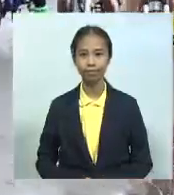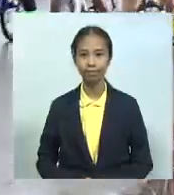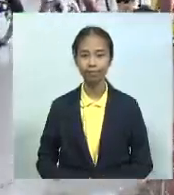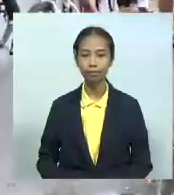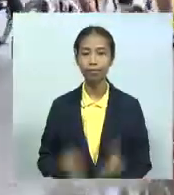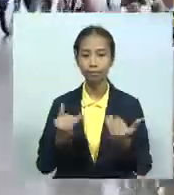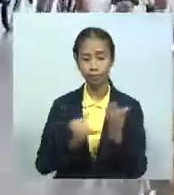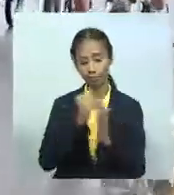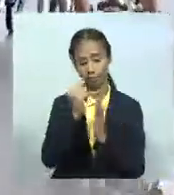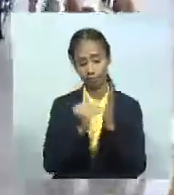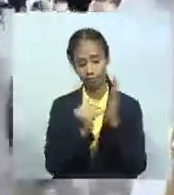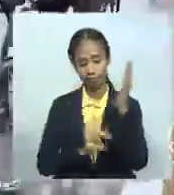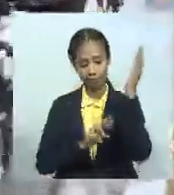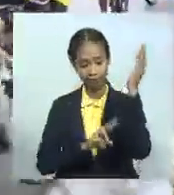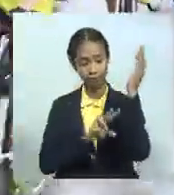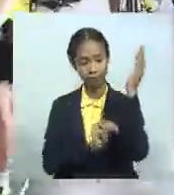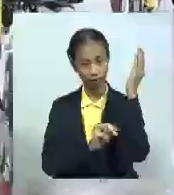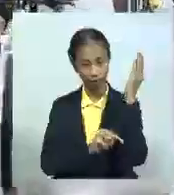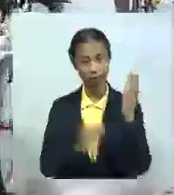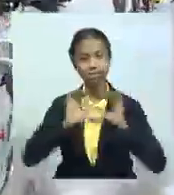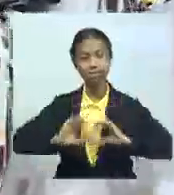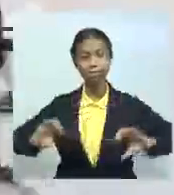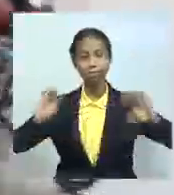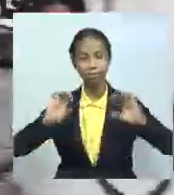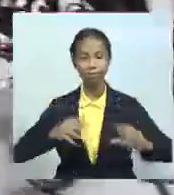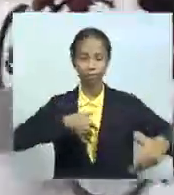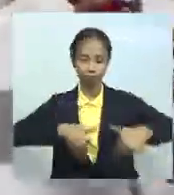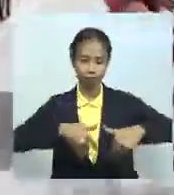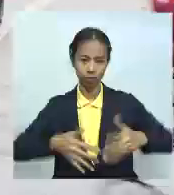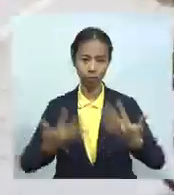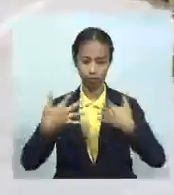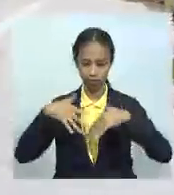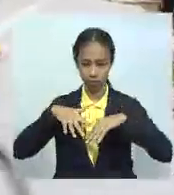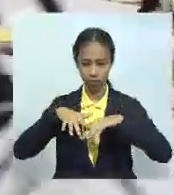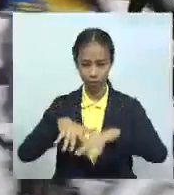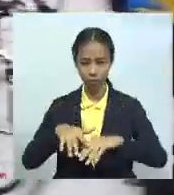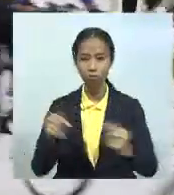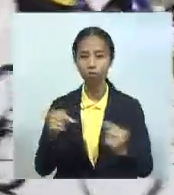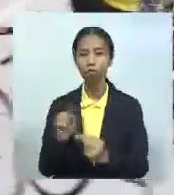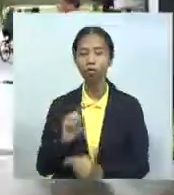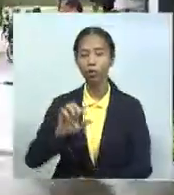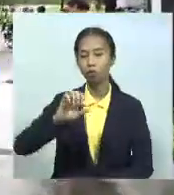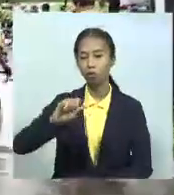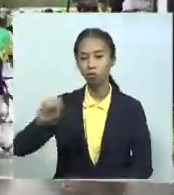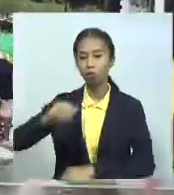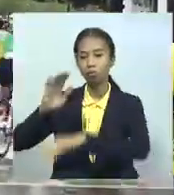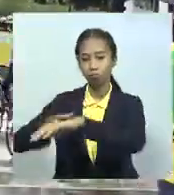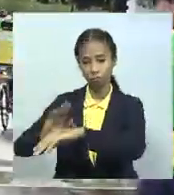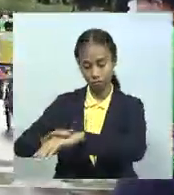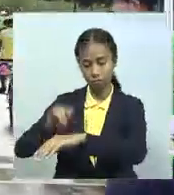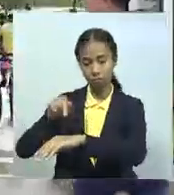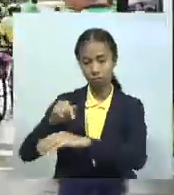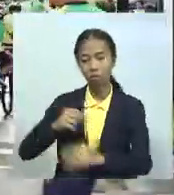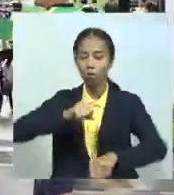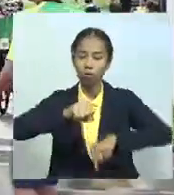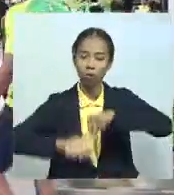ปิดท้ายกันที่จังหวัดระนองส่วนราชการและประชาชนได้ร่วมกิจกรรมสสชวนผู้ว่าปั่นปลูกป่าร่วมทำความดี